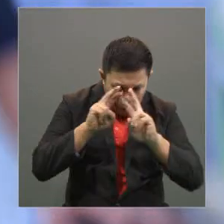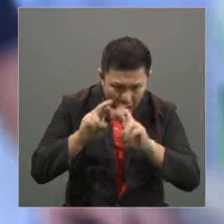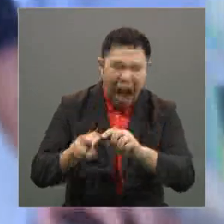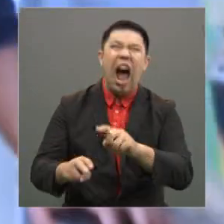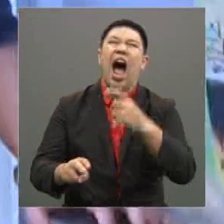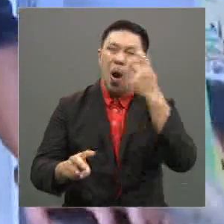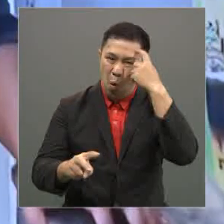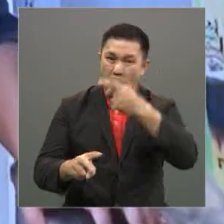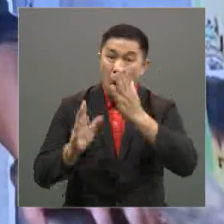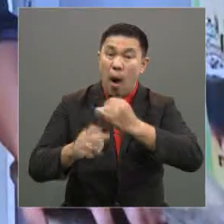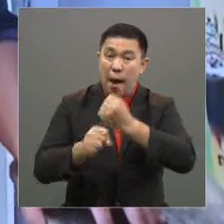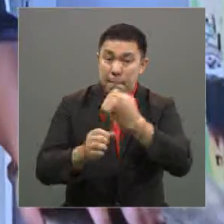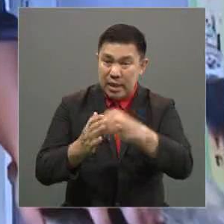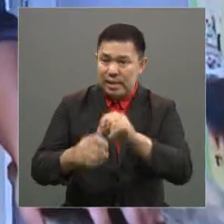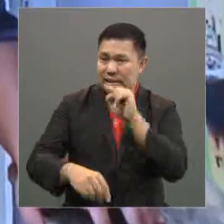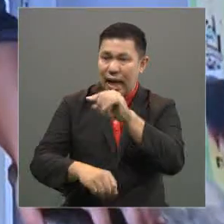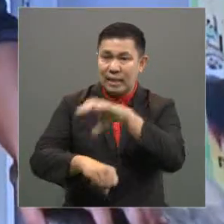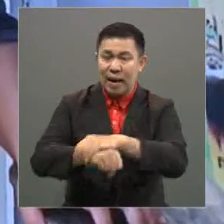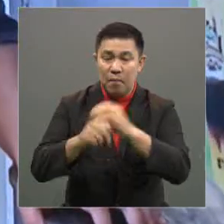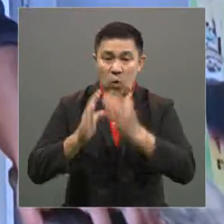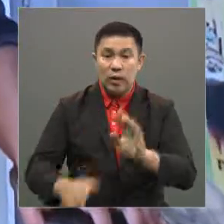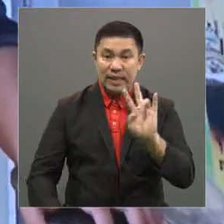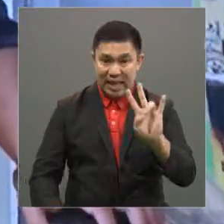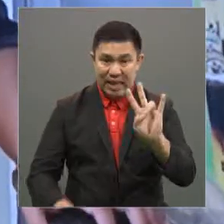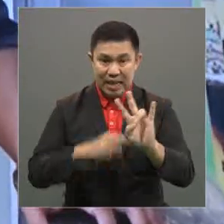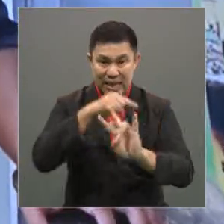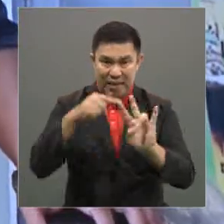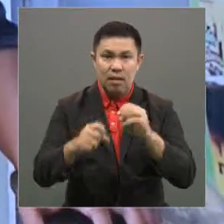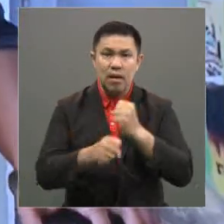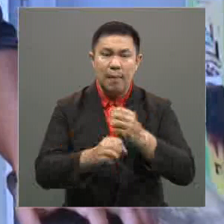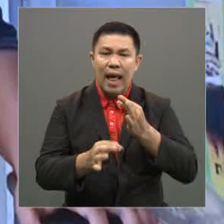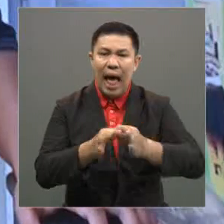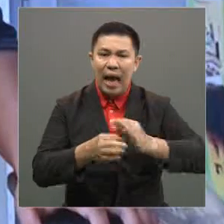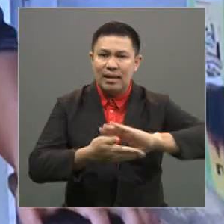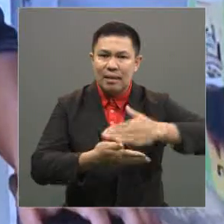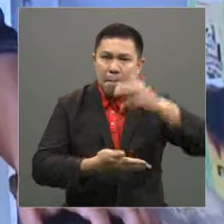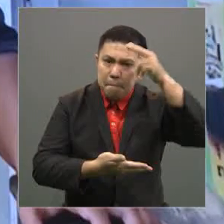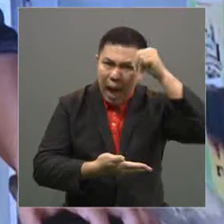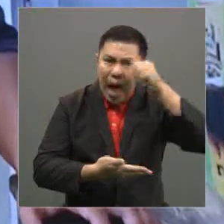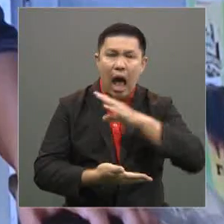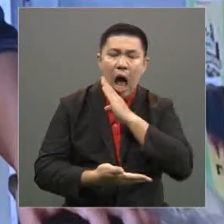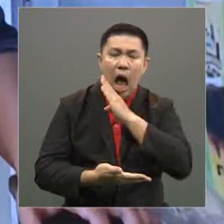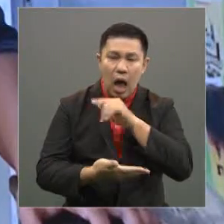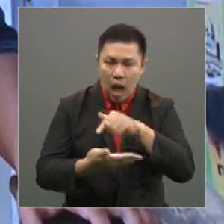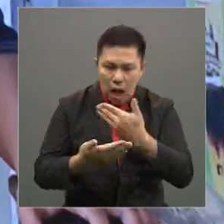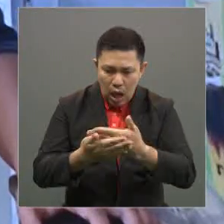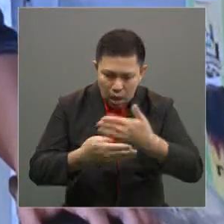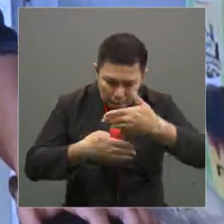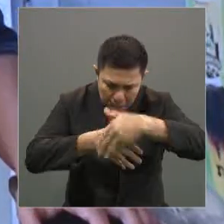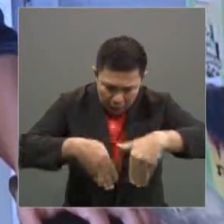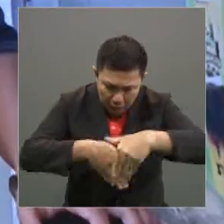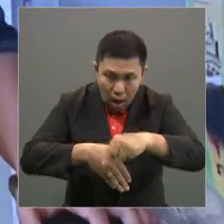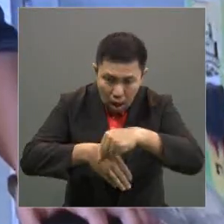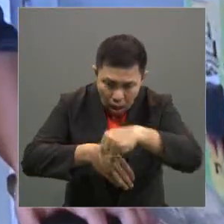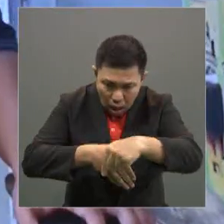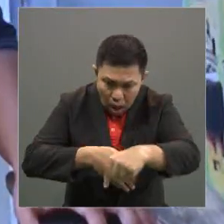กระทำผิดแล้วก็ออกหมายจับมาได้ 7คนทั้งหมดทำหน้าที่เป็นบัญชีม้าพบเส้นทางการเงินเชื่อมโยงไปถึงบัญชีม้าแถวสุดท้ายเป็นชาว